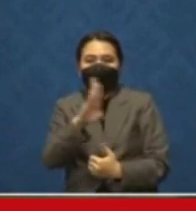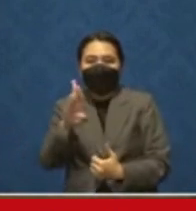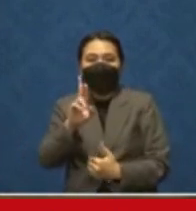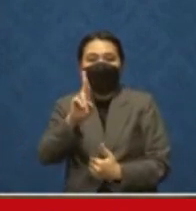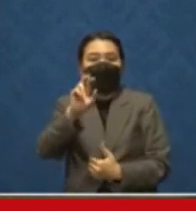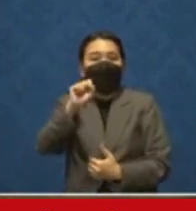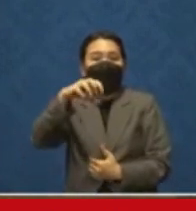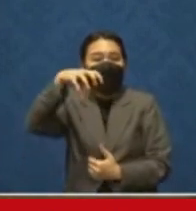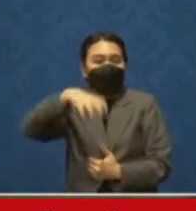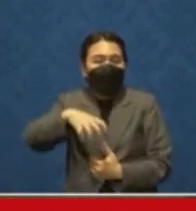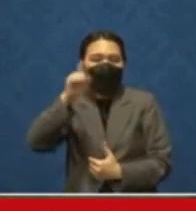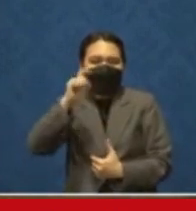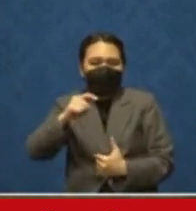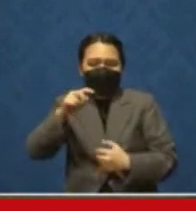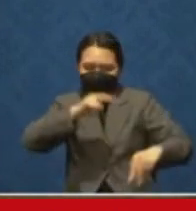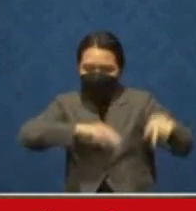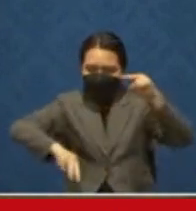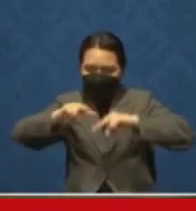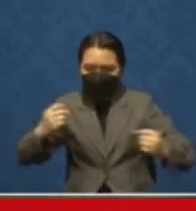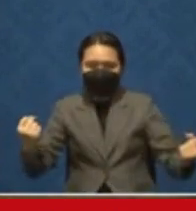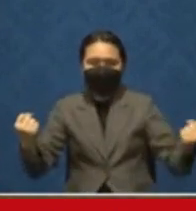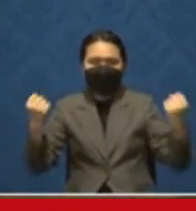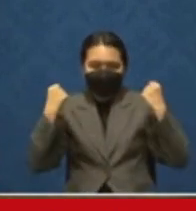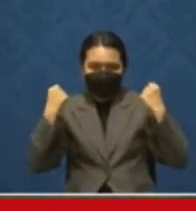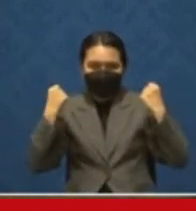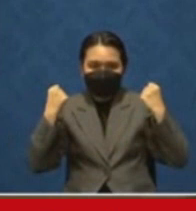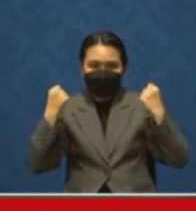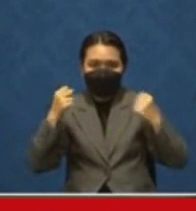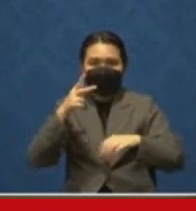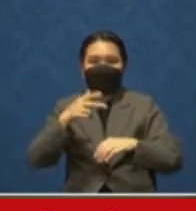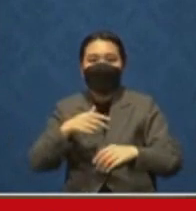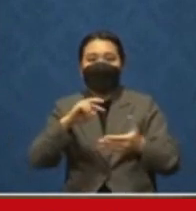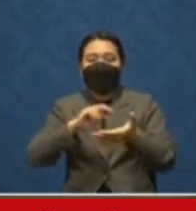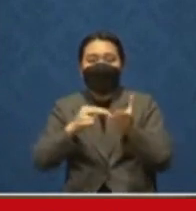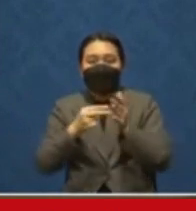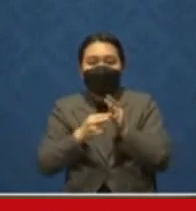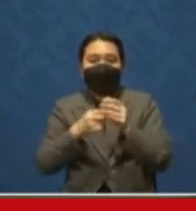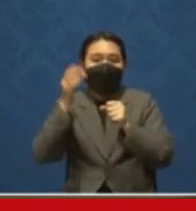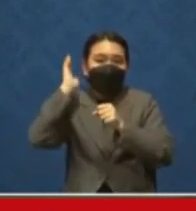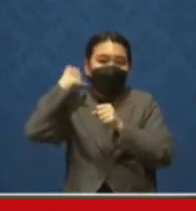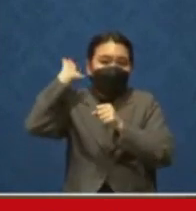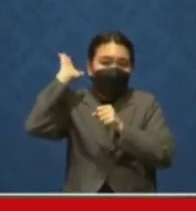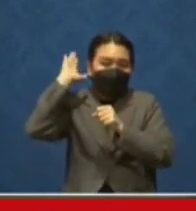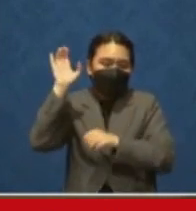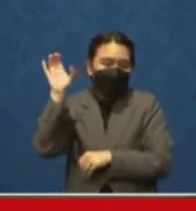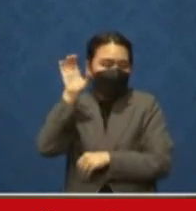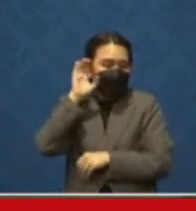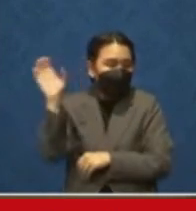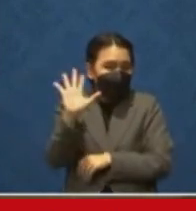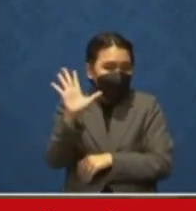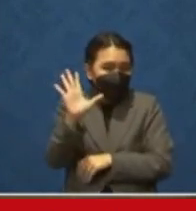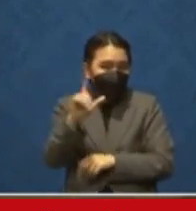ที่ดีไว้ไม่ให้ลูกหลานน่ะแต่ไฟคลาสวันนี้ต้องทำลงระบบจะพาให้เข้มแข็ง